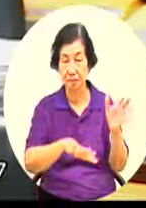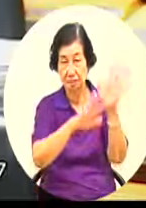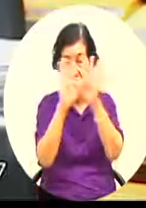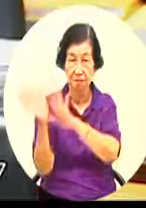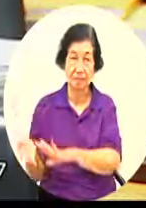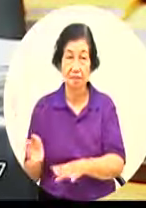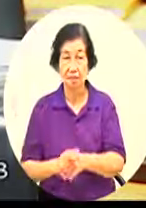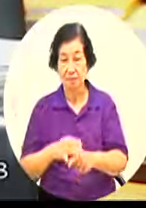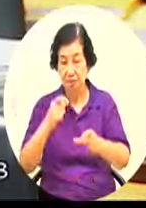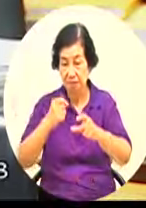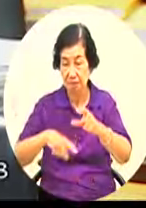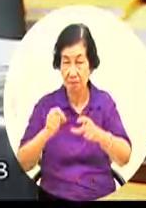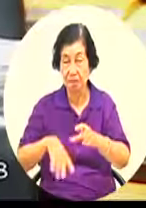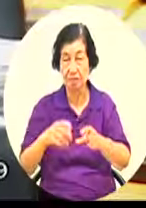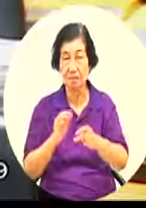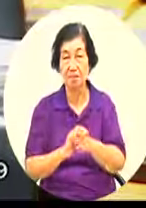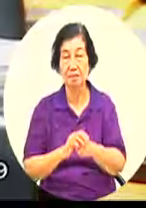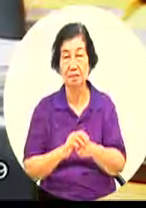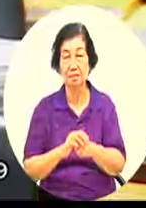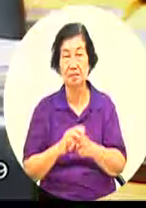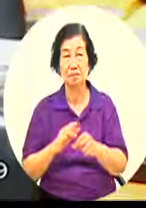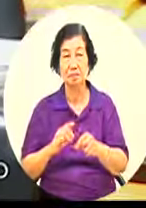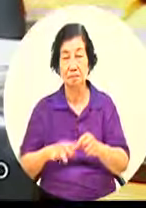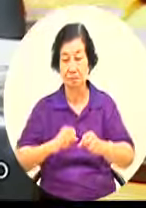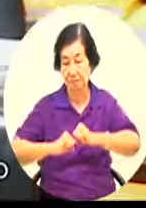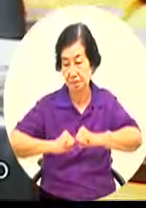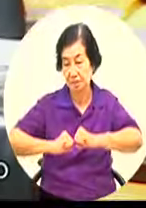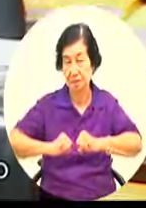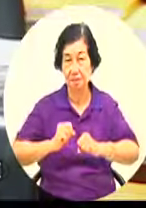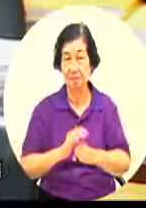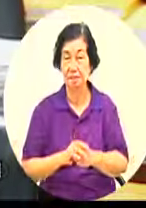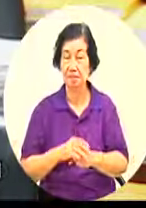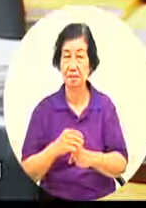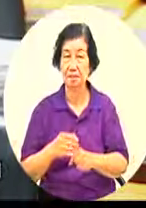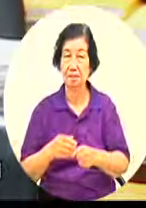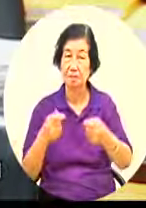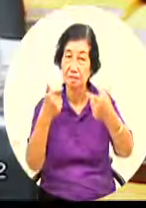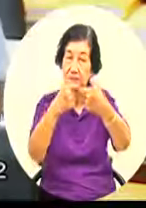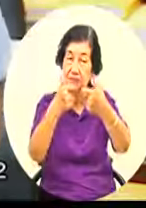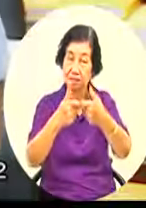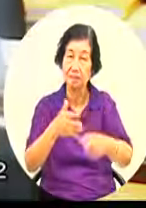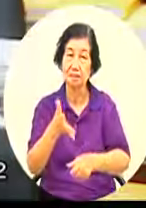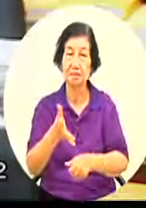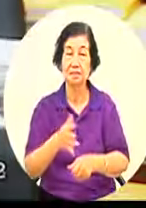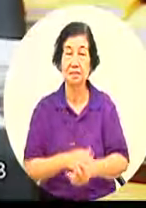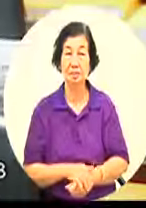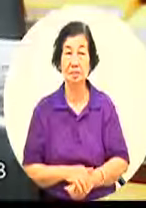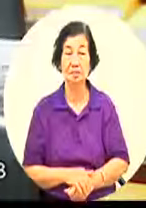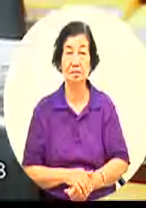的竞争，局长有没有合理？ 请局长回答。